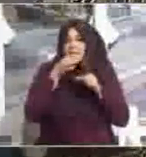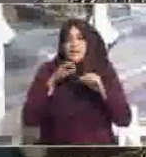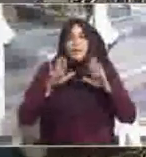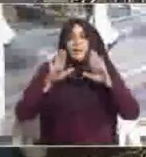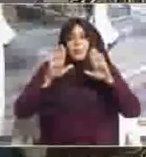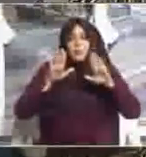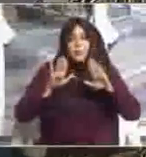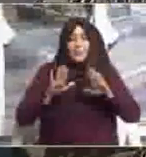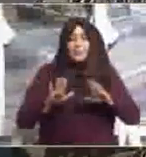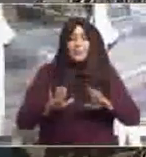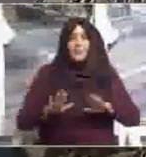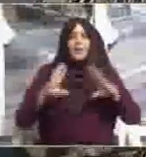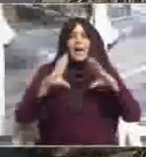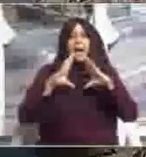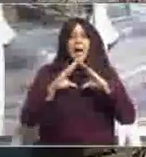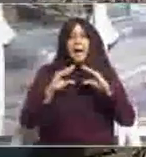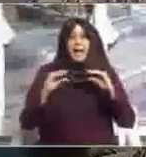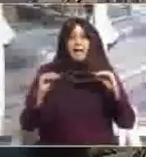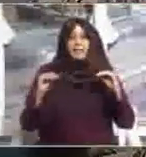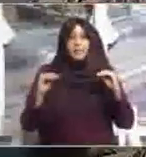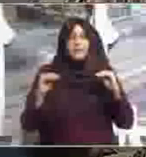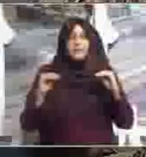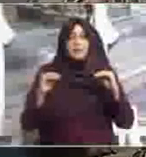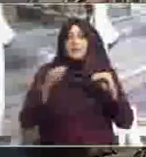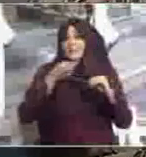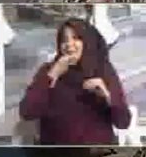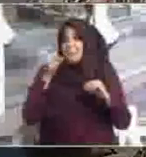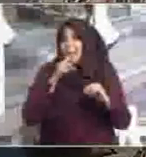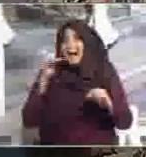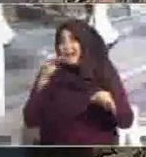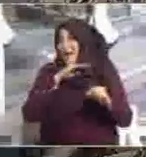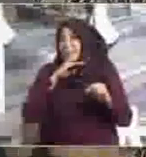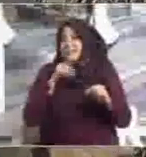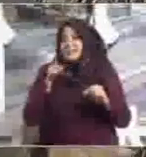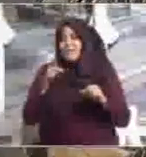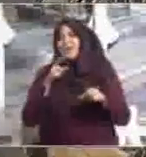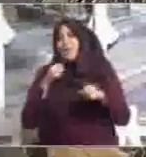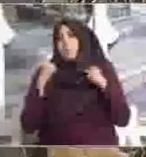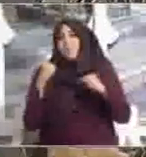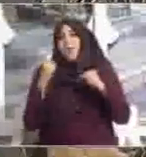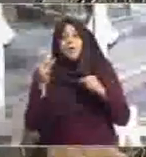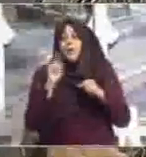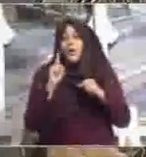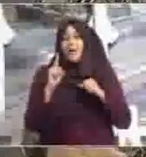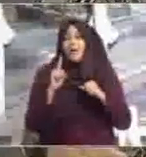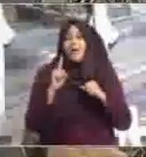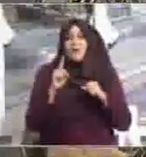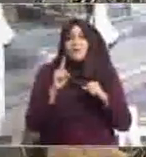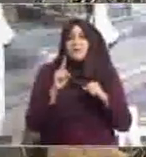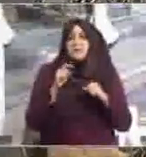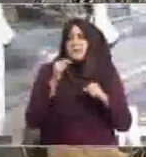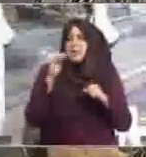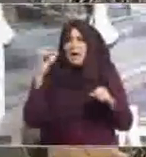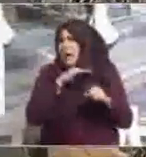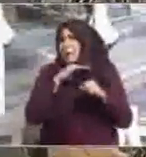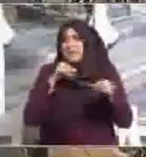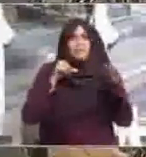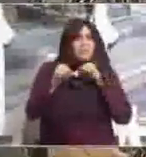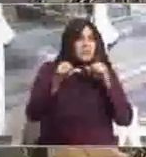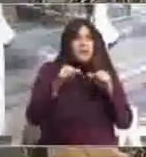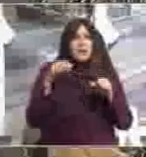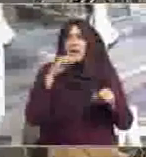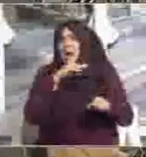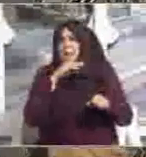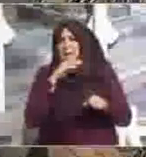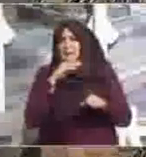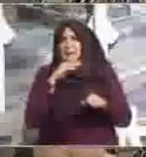نفسه، يتحكم في نفسه. لذلك النبي صلى الله عليه وسلم ليس الشديد بسرعة، شفت؟ ليس بغلبة الناس، ليس الشديد بمعنى أنك ترد فوق على